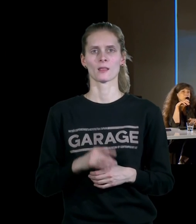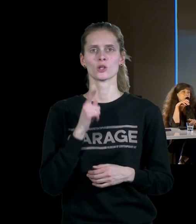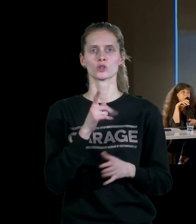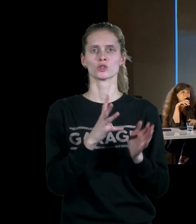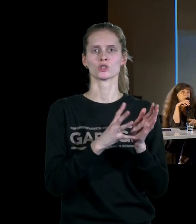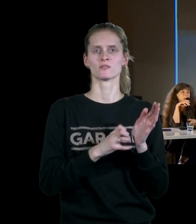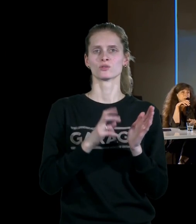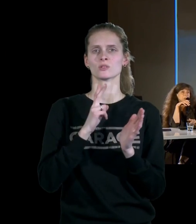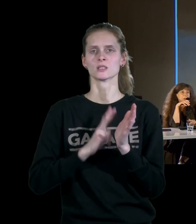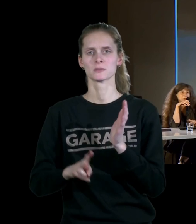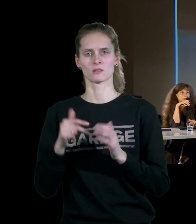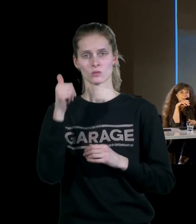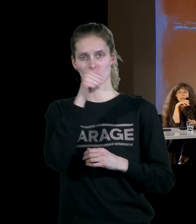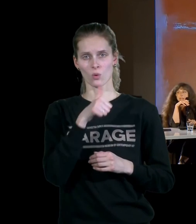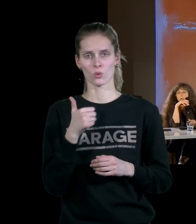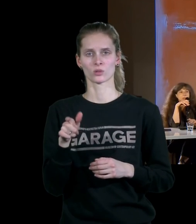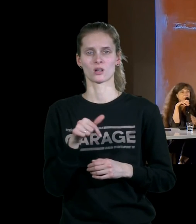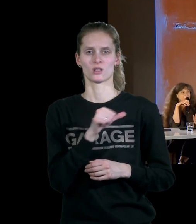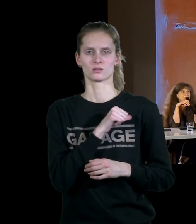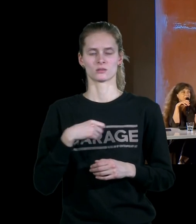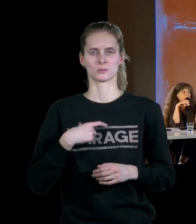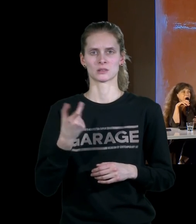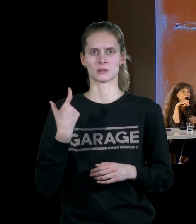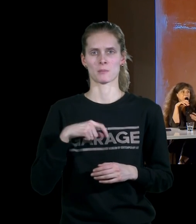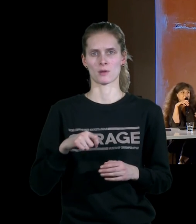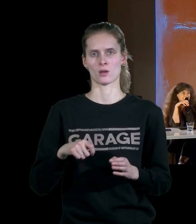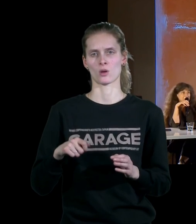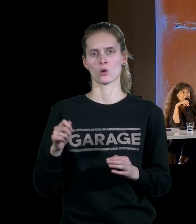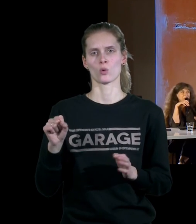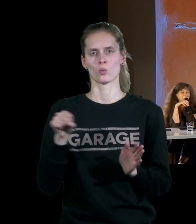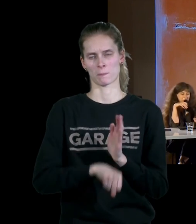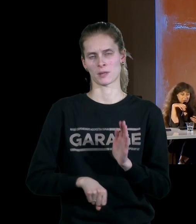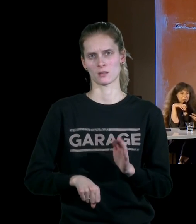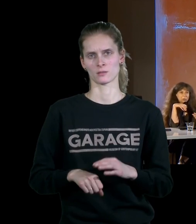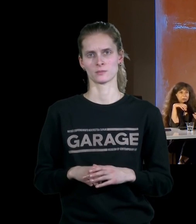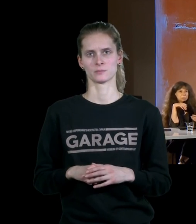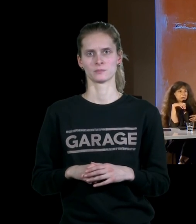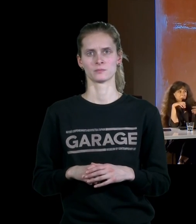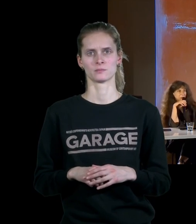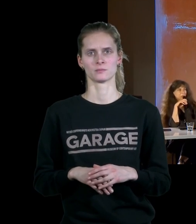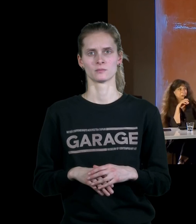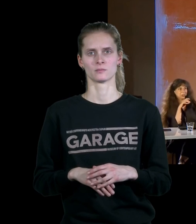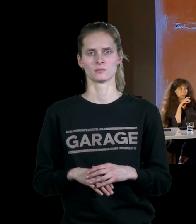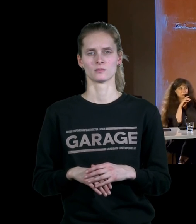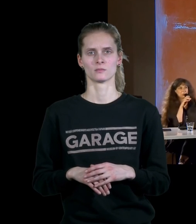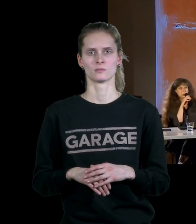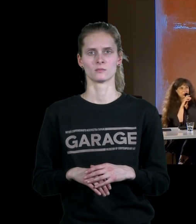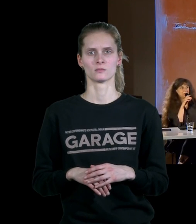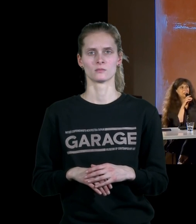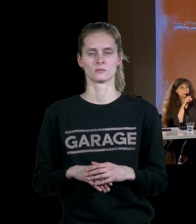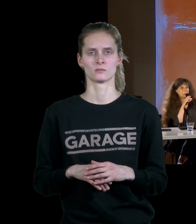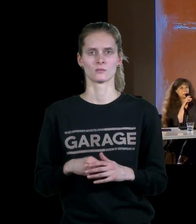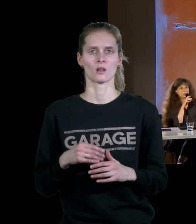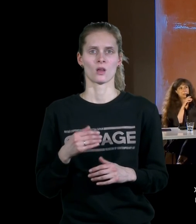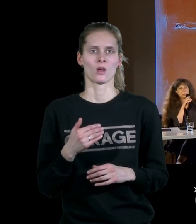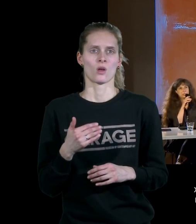по-моему, покончил жизнь самоубийством. И последний, как бы, естественно, там хочется продолжить вот этот ряд вот черных